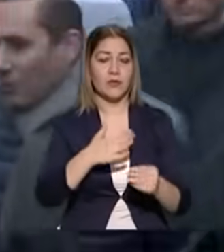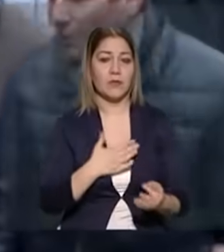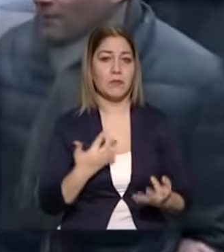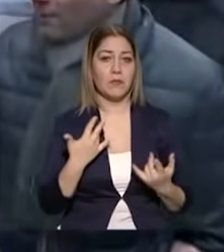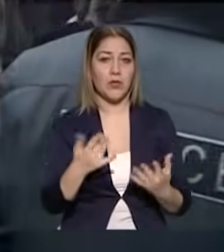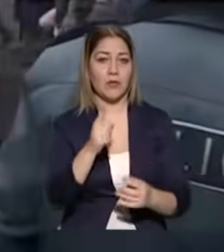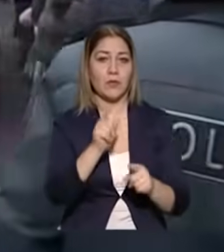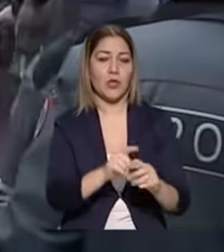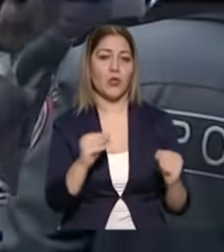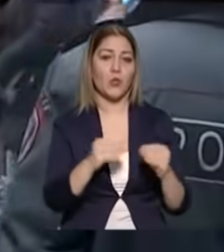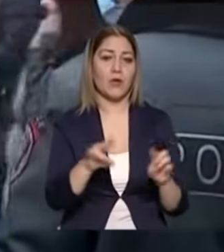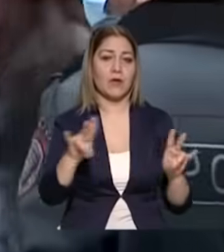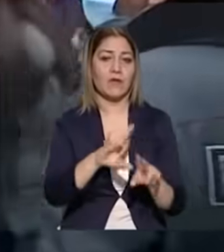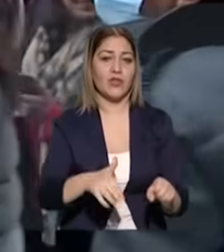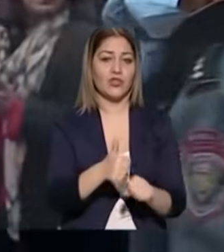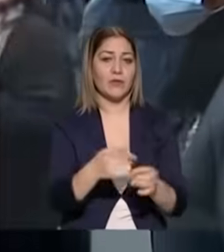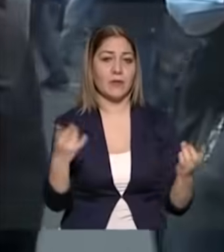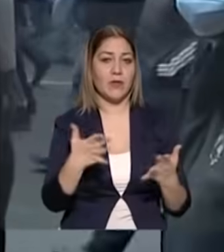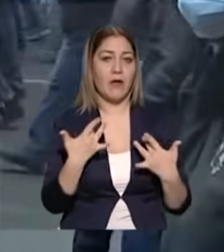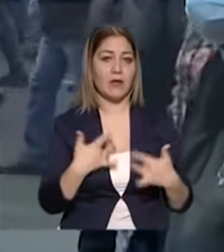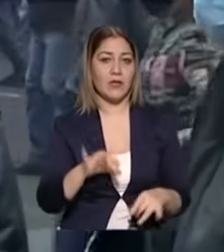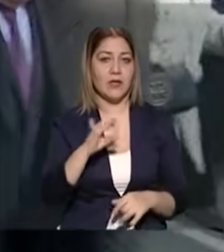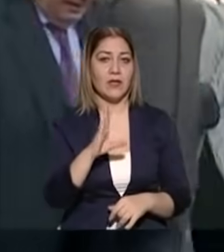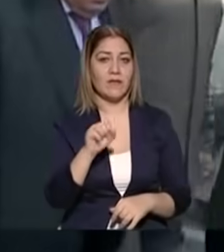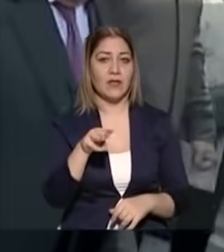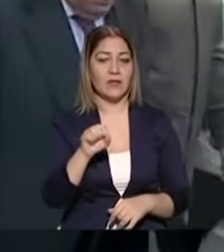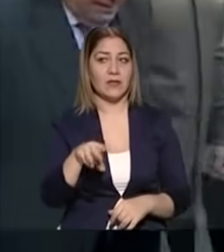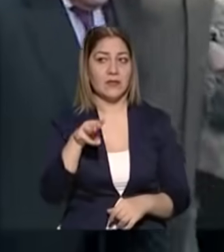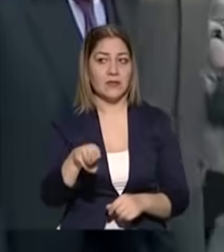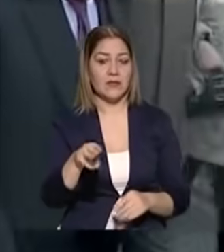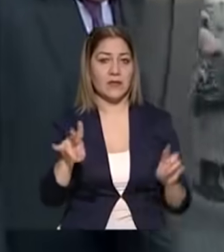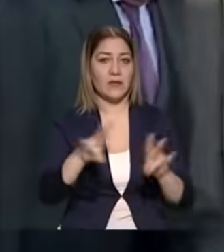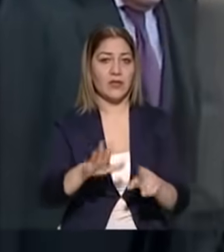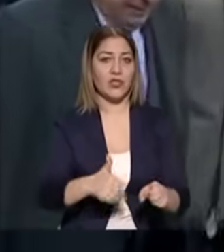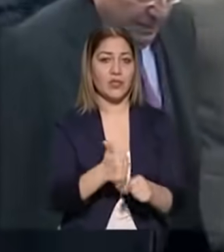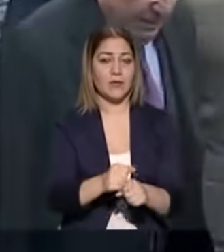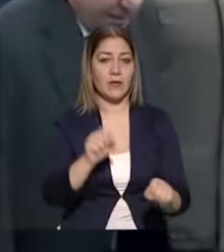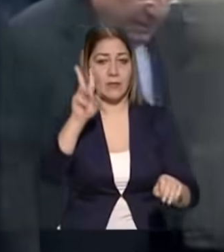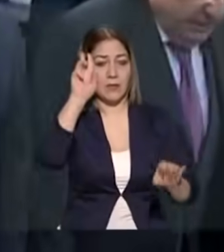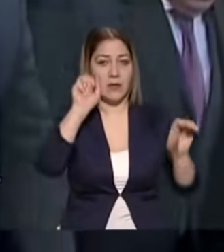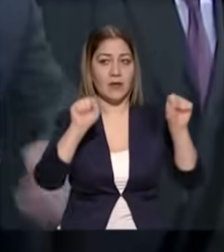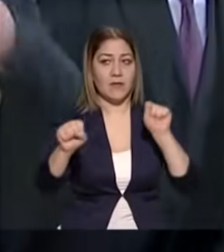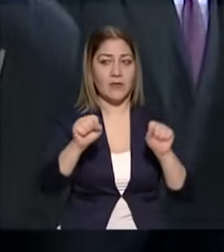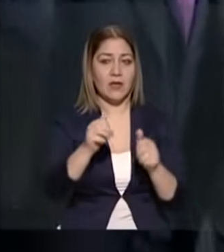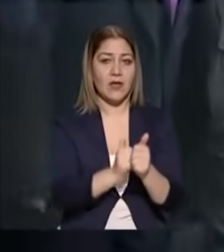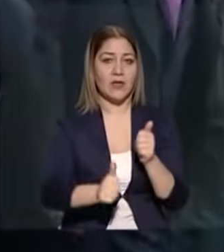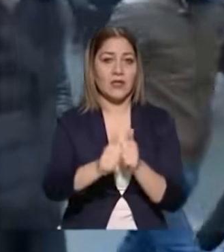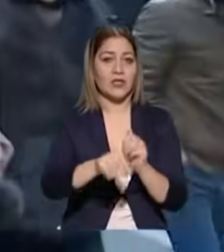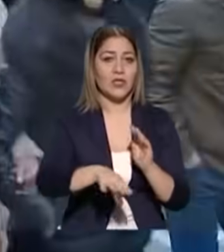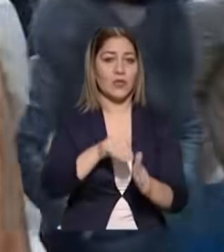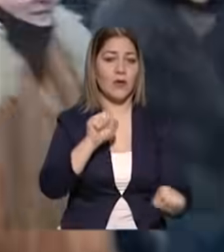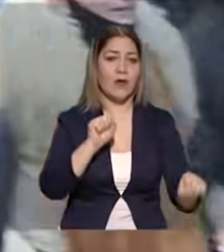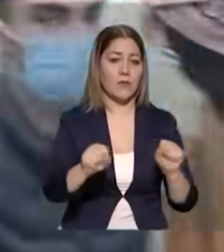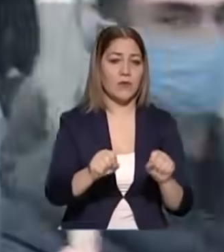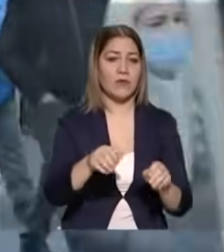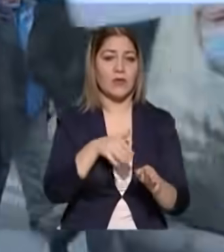պահանջը նույնն է. Նիկոլ Փաշինյանը պետք է հեռանա։ Իվետ Ատոնոյանի գնահատմամբ Փաշինյանի կառավարությունն արտահերթ ընտրություններ կազմակերպելու և